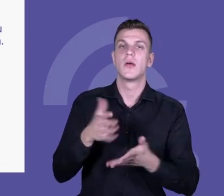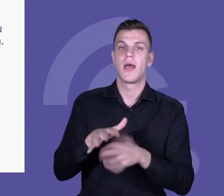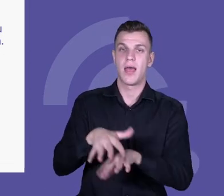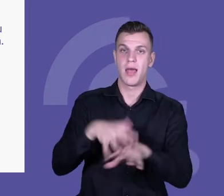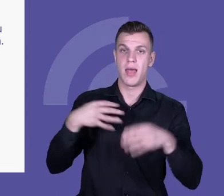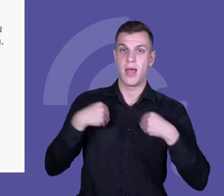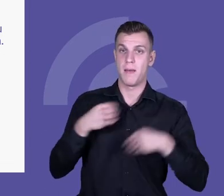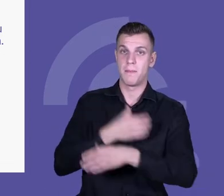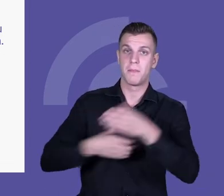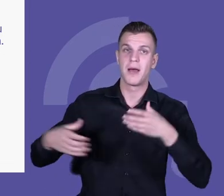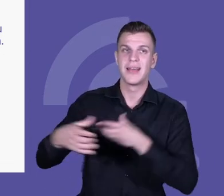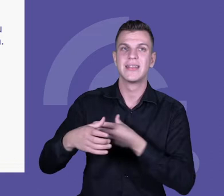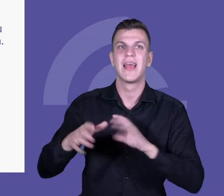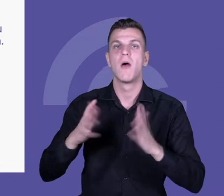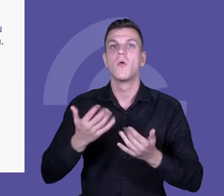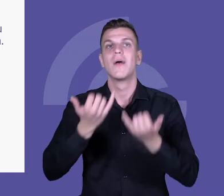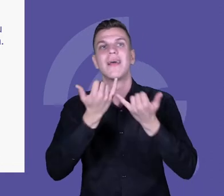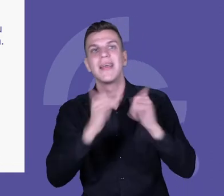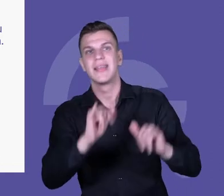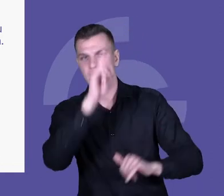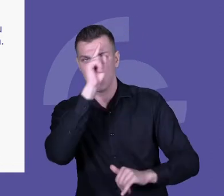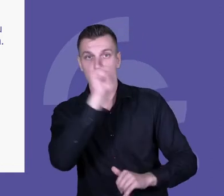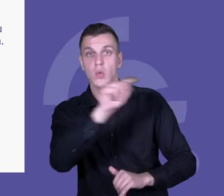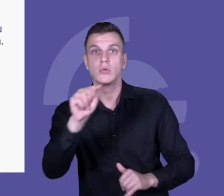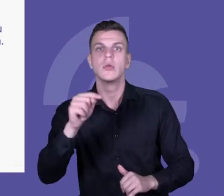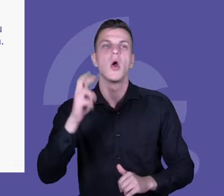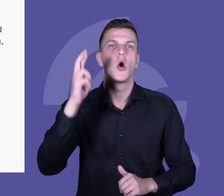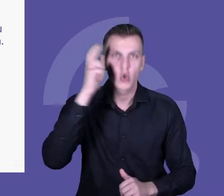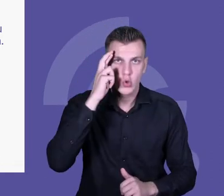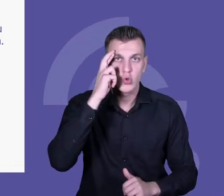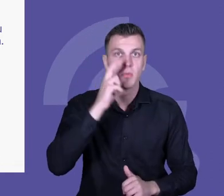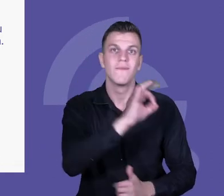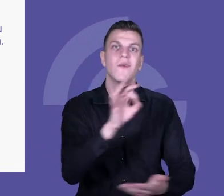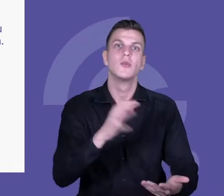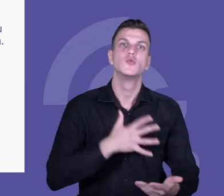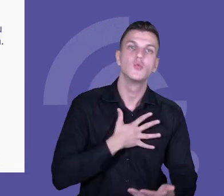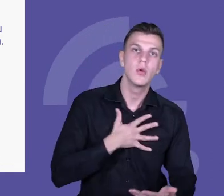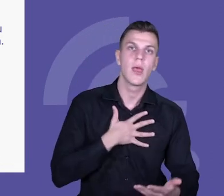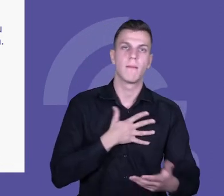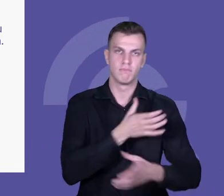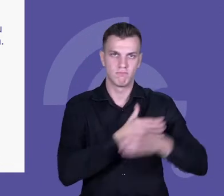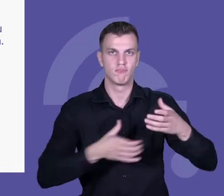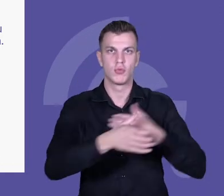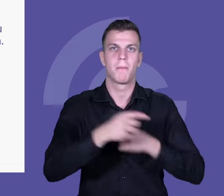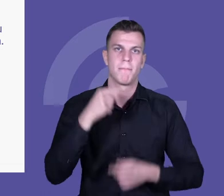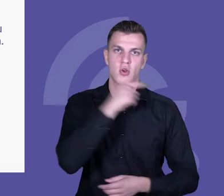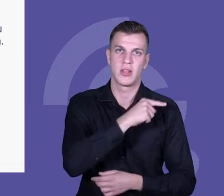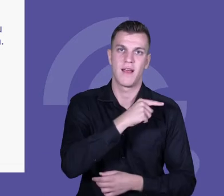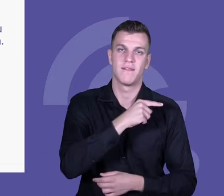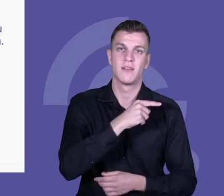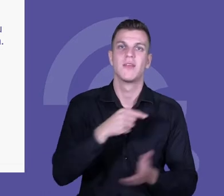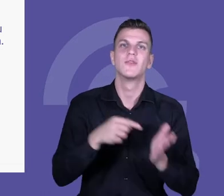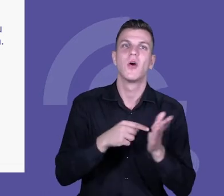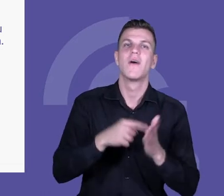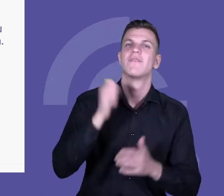rozumienia innych ludzi i współodczuwania z nimi, więc postulat wąski, stały katalog